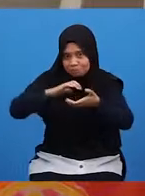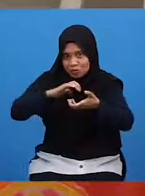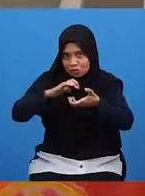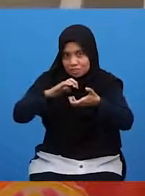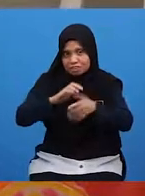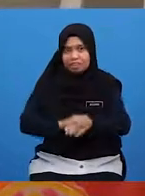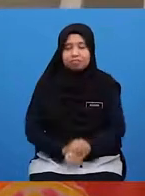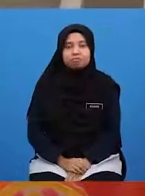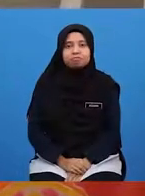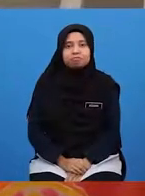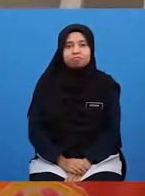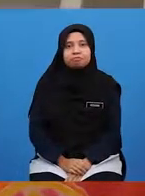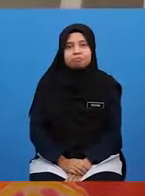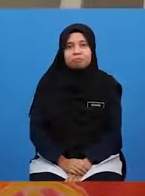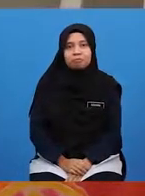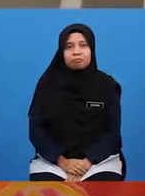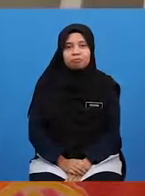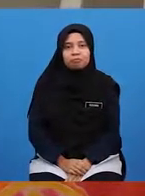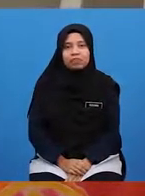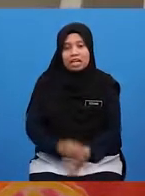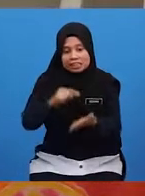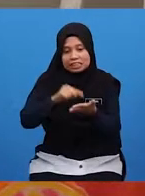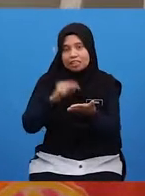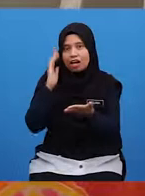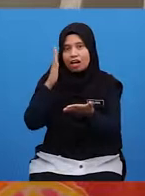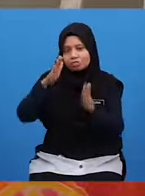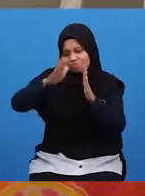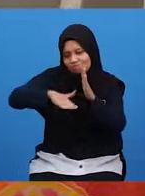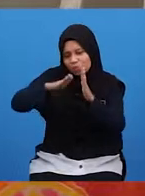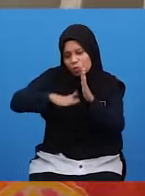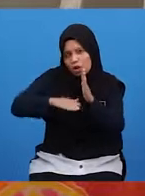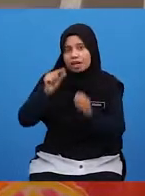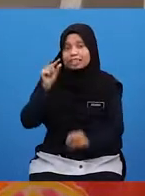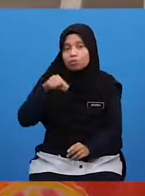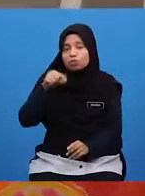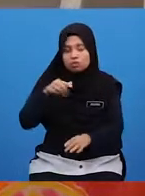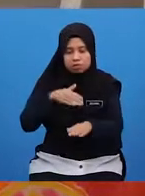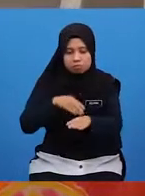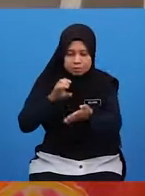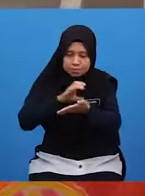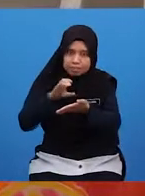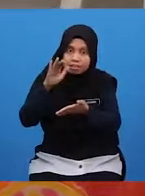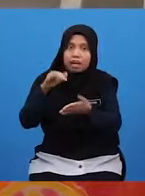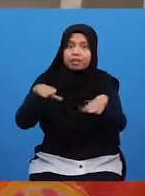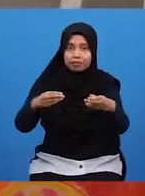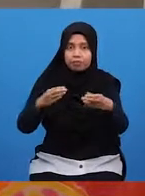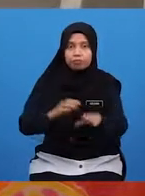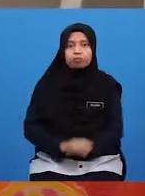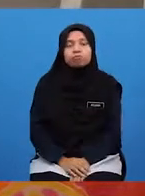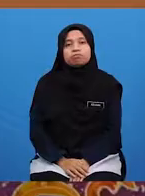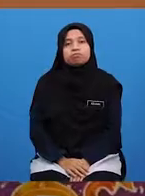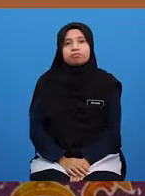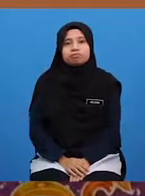dan bergelagah kehitaman. Ini akan mengurangkan kualiti pada cantingan yang